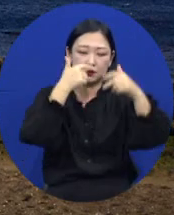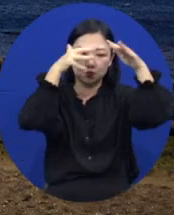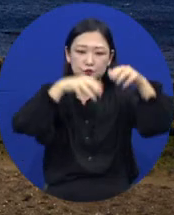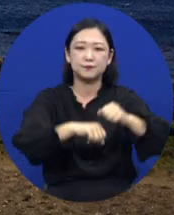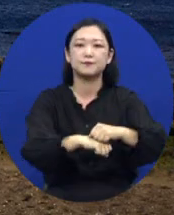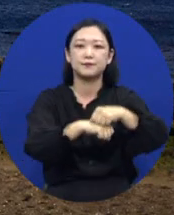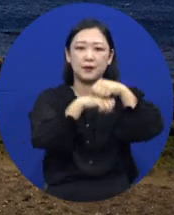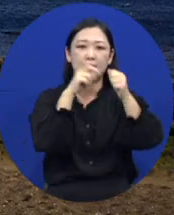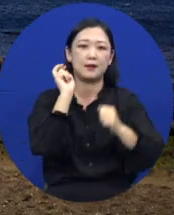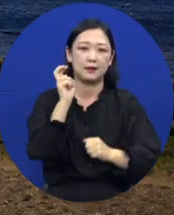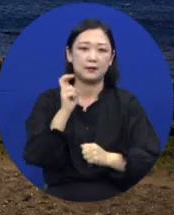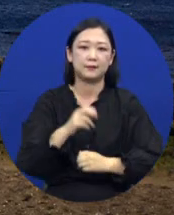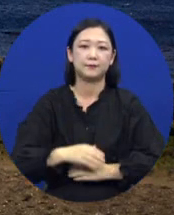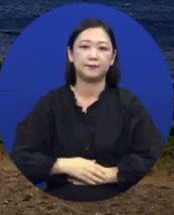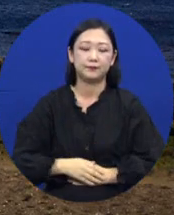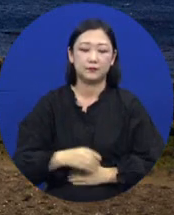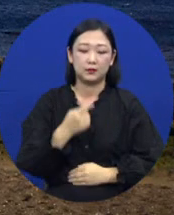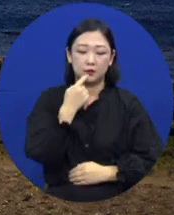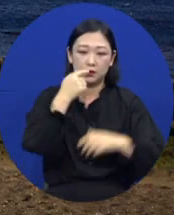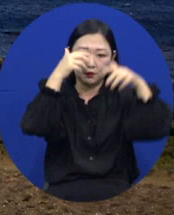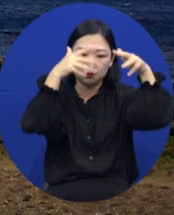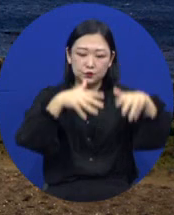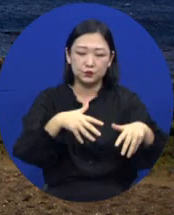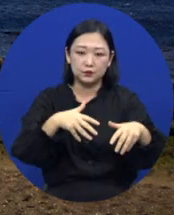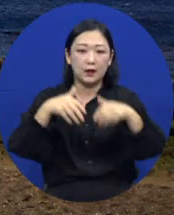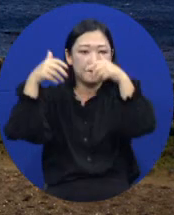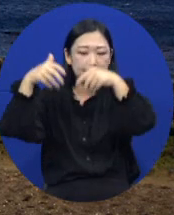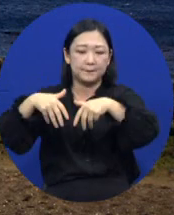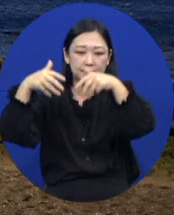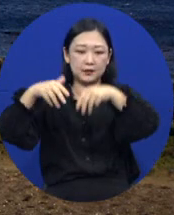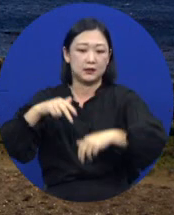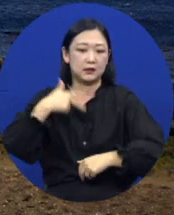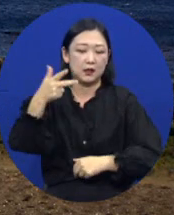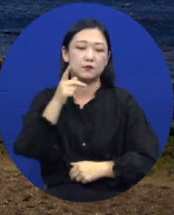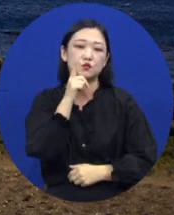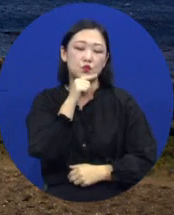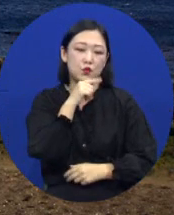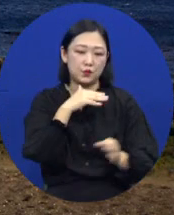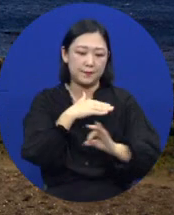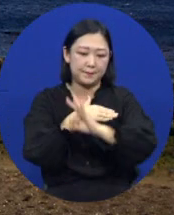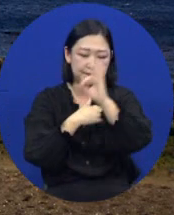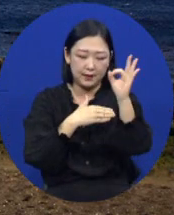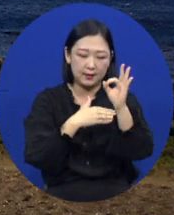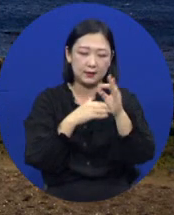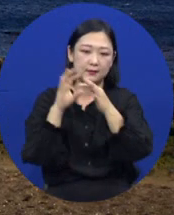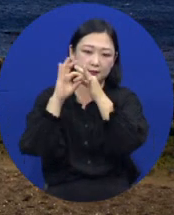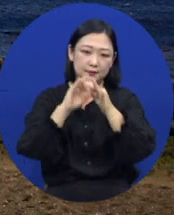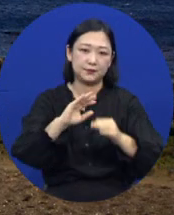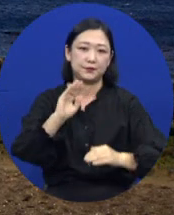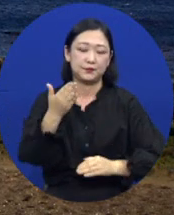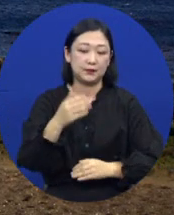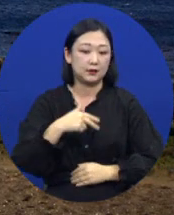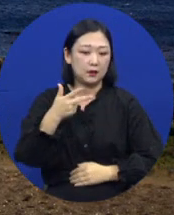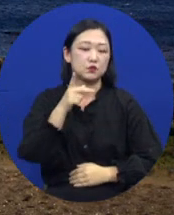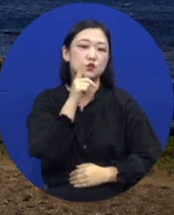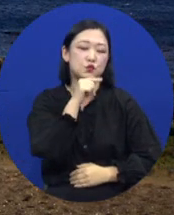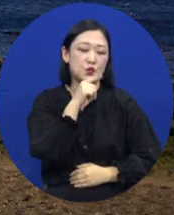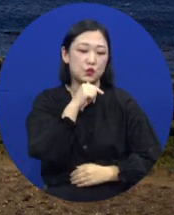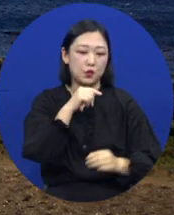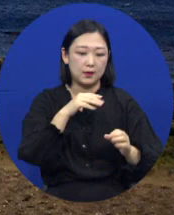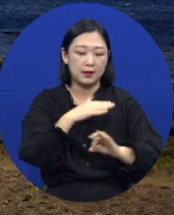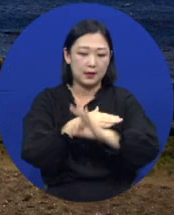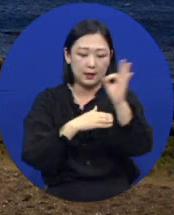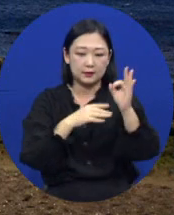쌓이는 곳이 있겠습니다 기둥과 비는 글 핀 다음 주어를 오전까지 이어지겠습니다 다음 주 월요일에는 아침